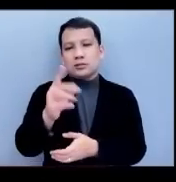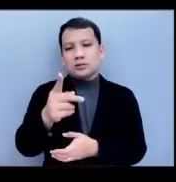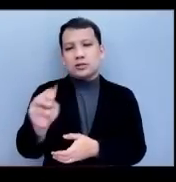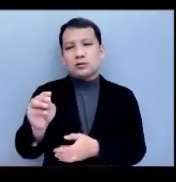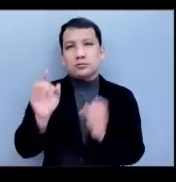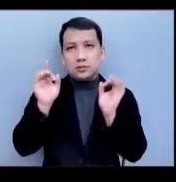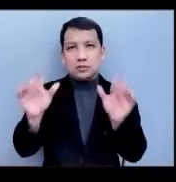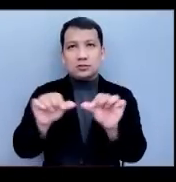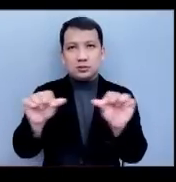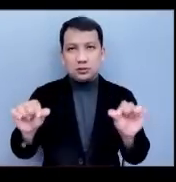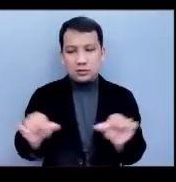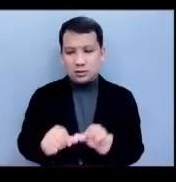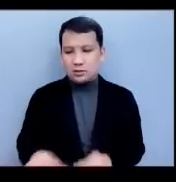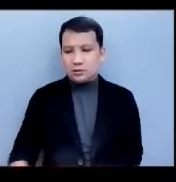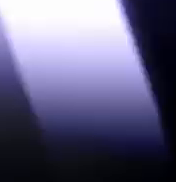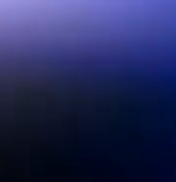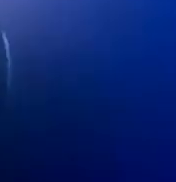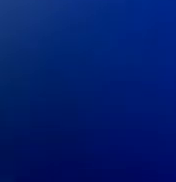danger zone.